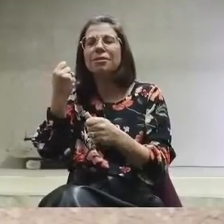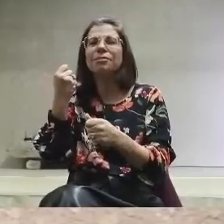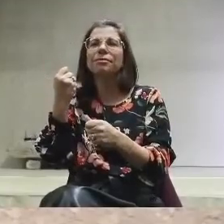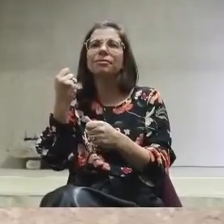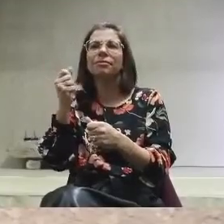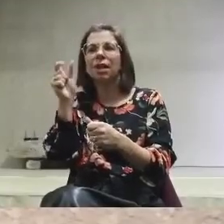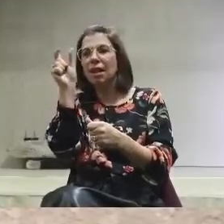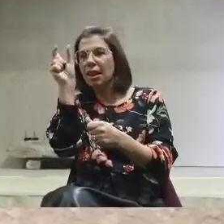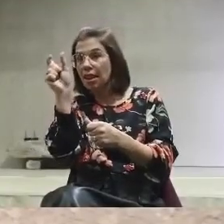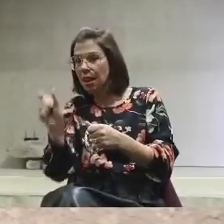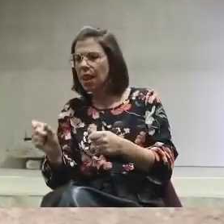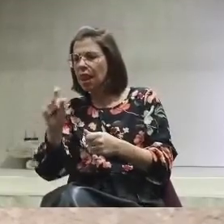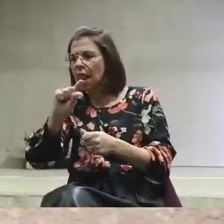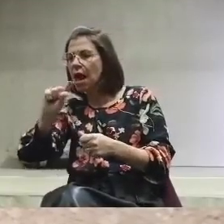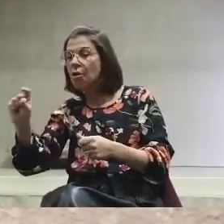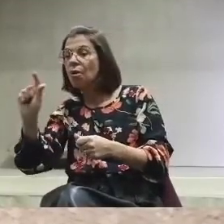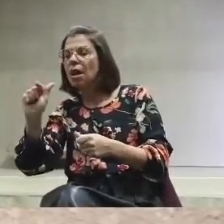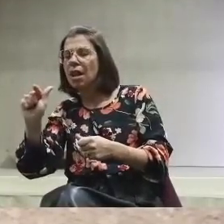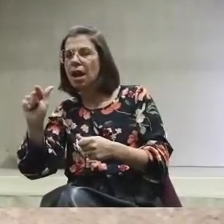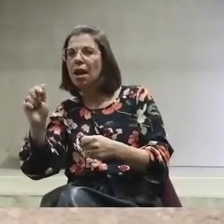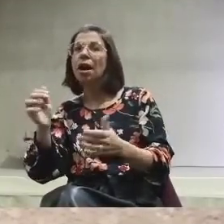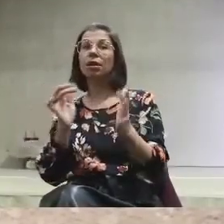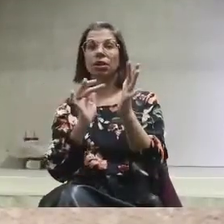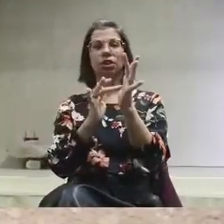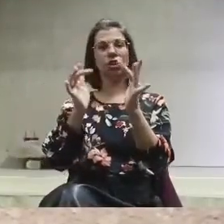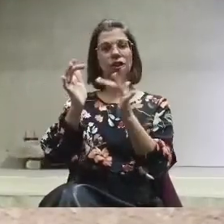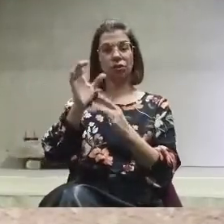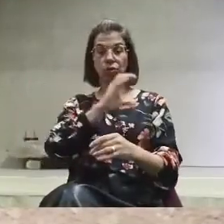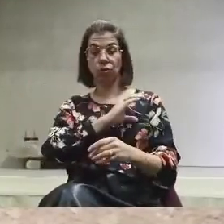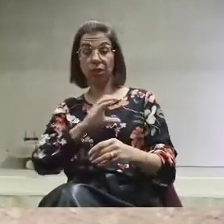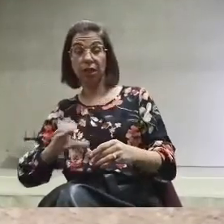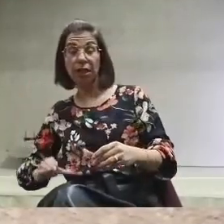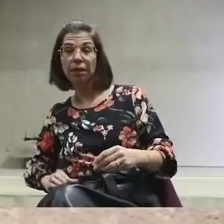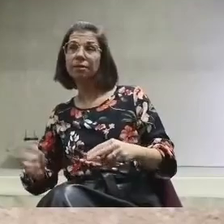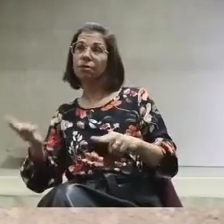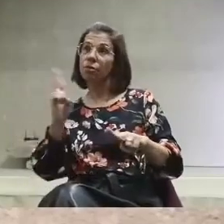C'est que Jésus-Christ est mort pour nous.